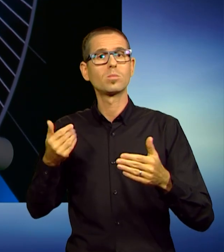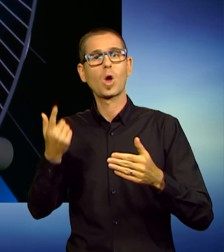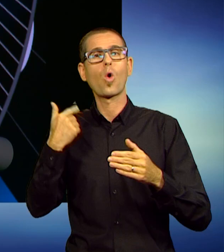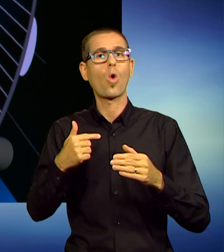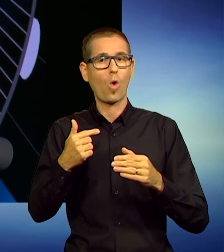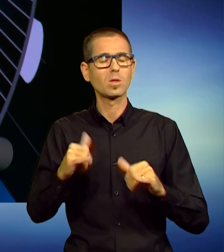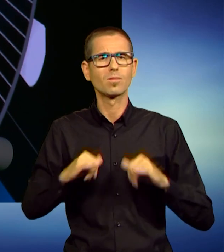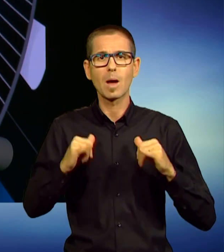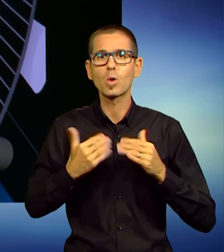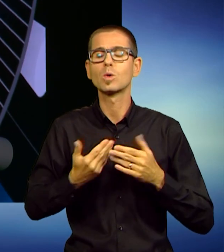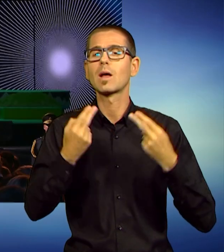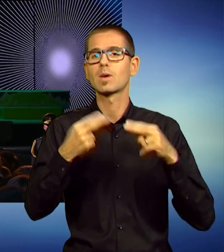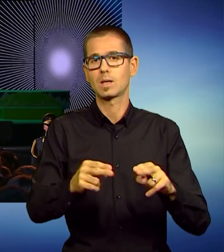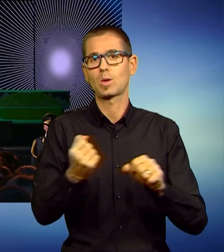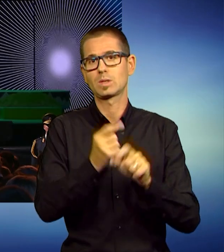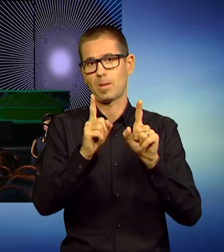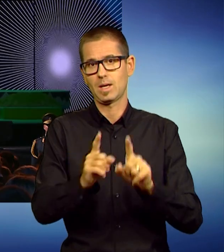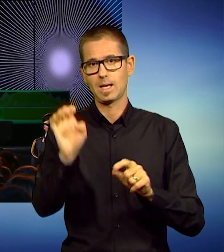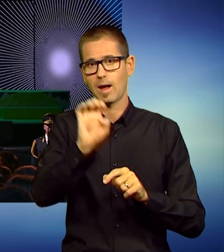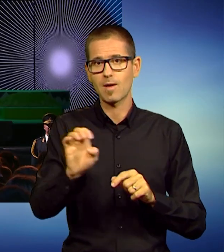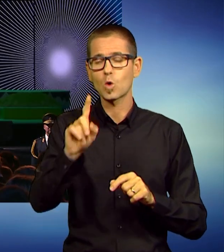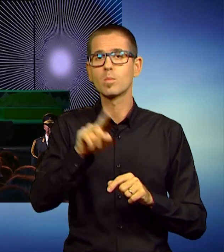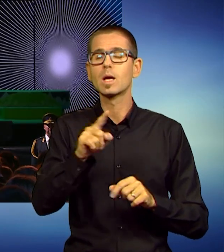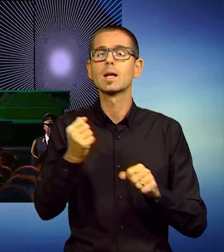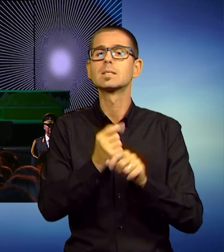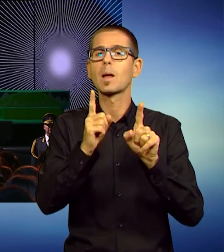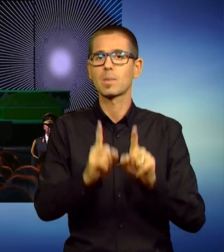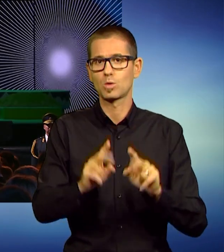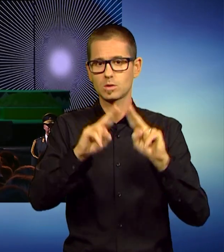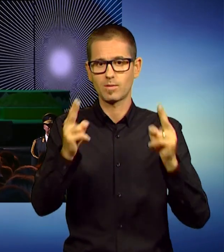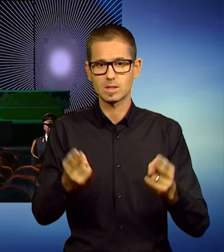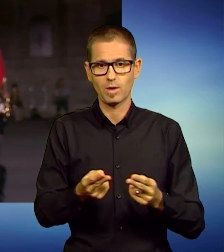za vrnitev k stabilni Evropi in stabilnosti v svetu.